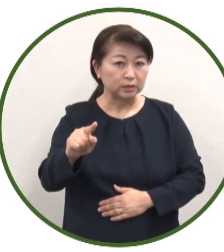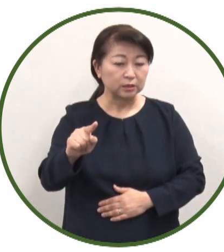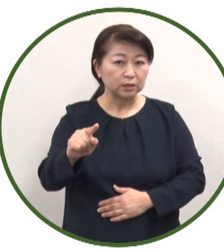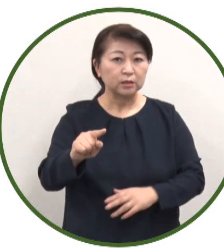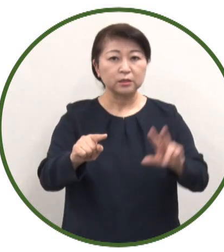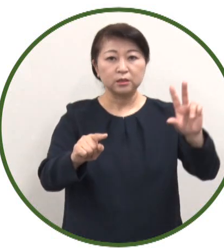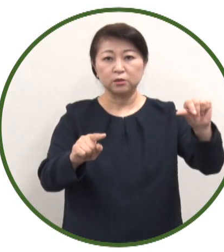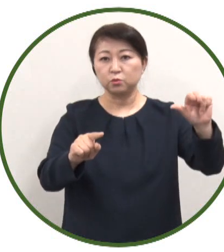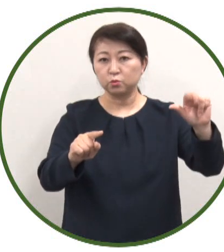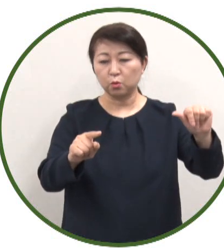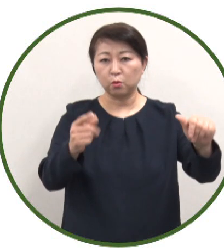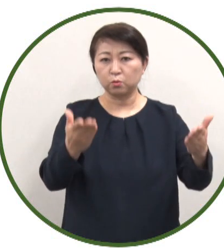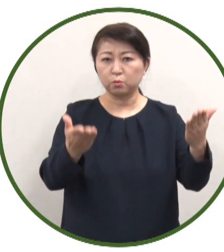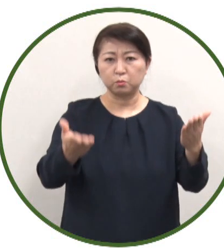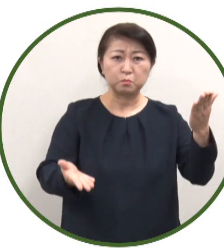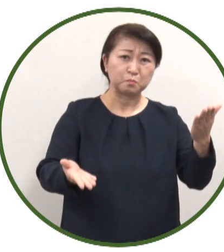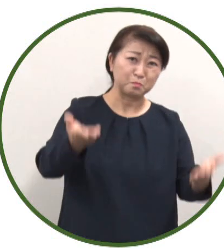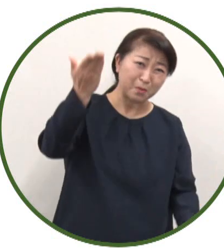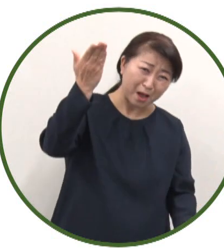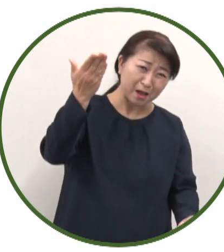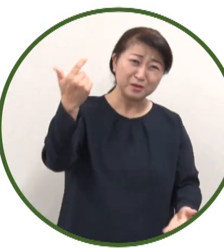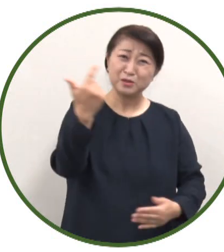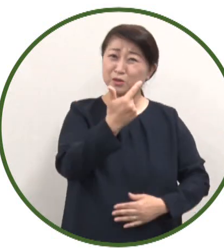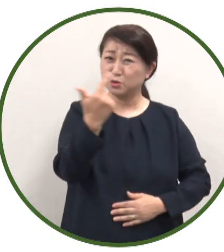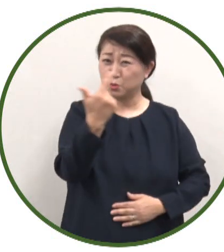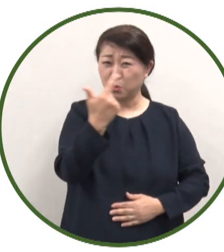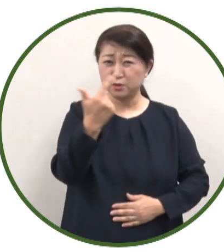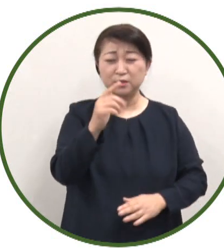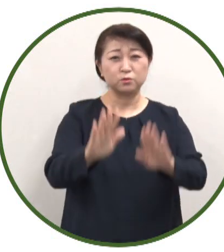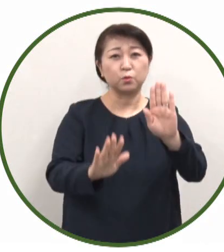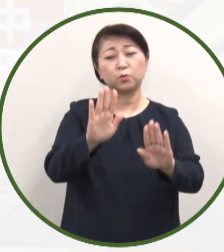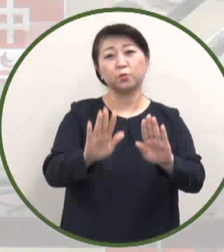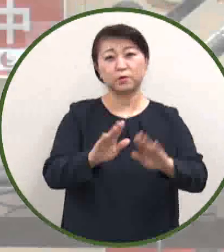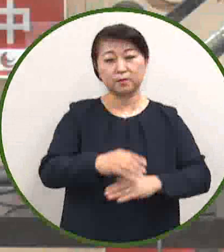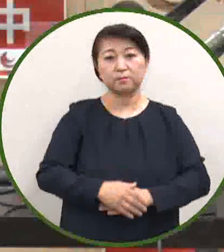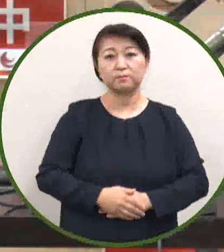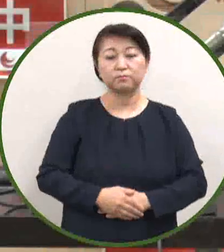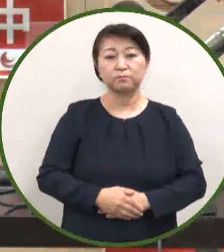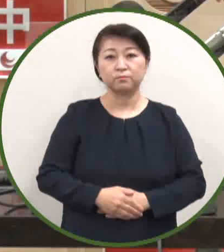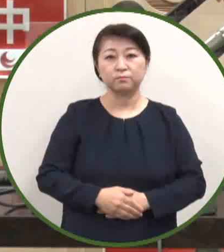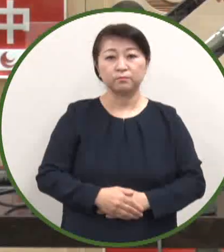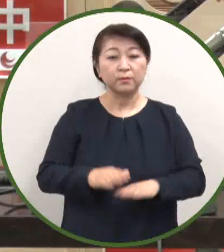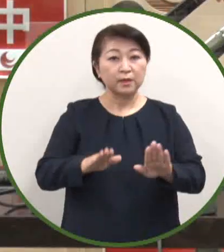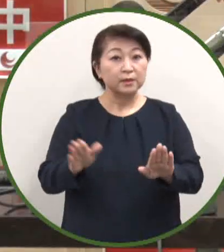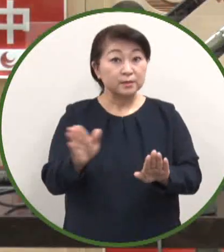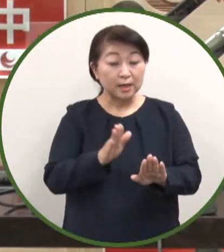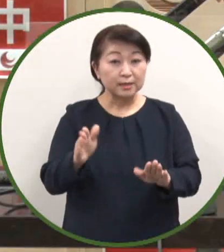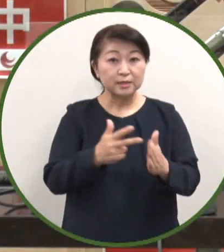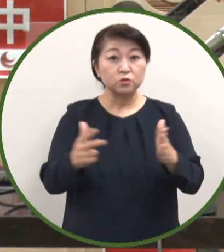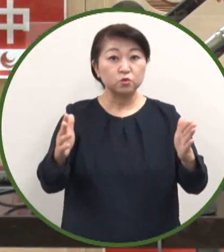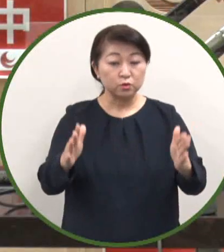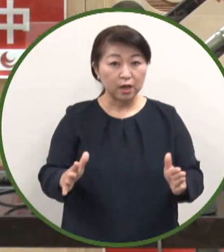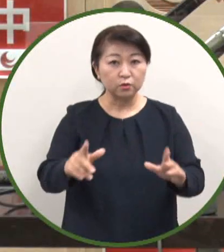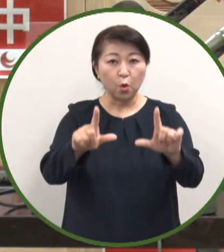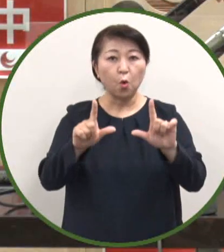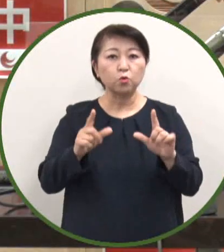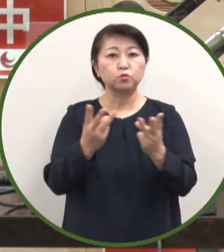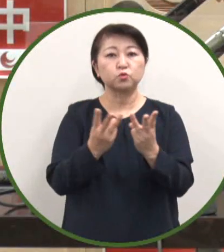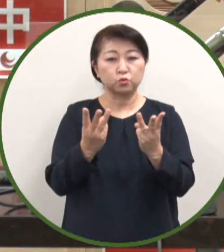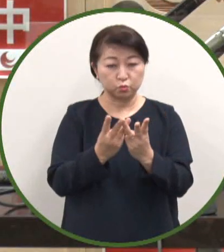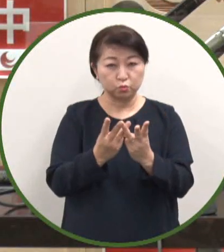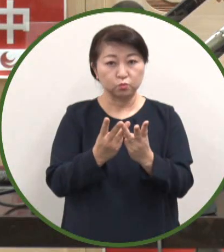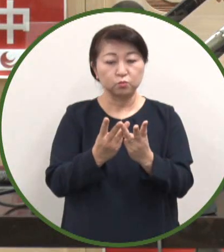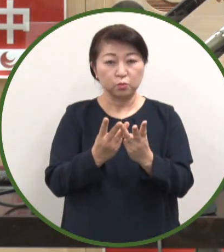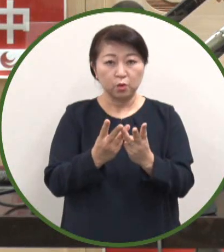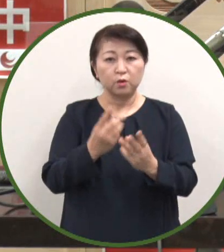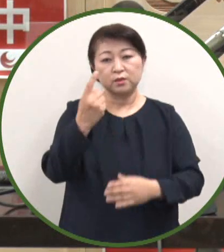安25、これは本当に大幅に超過をしているところです。直近1週間の報告数も1300